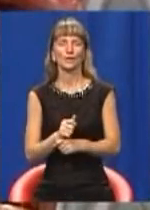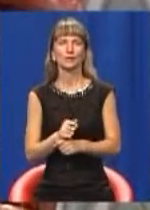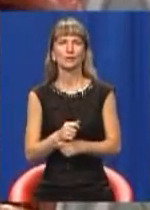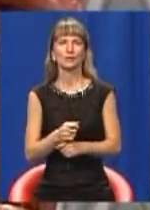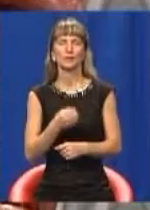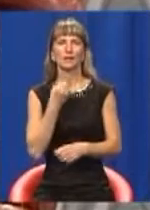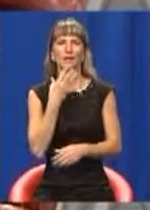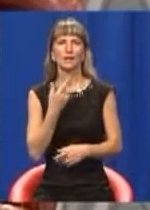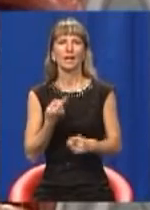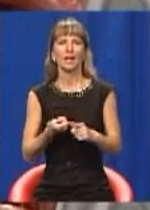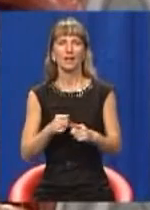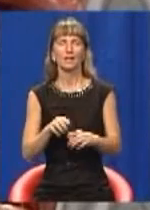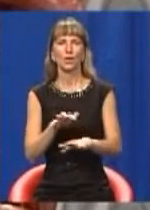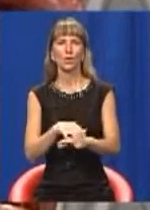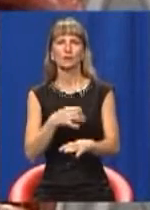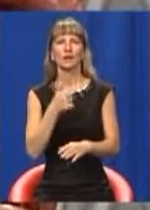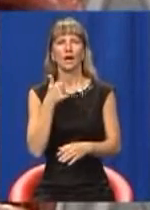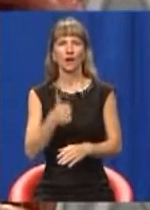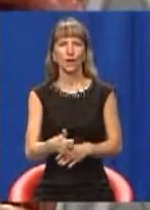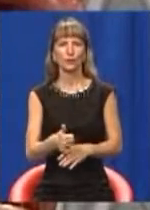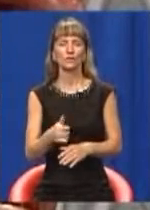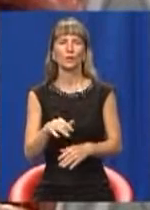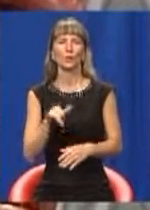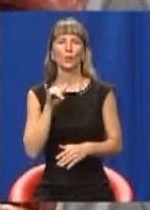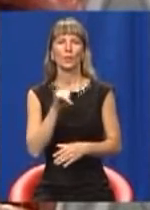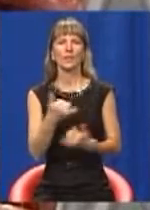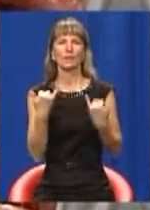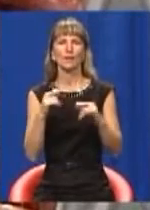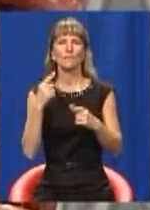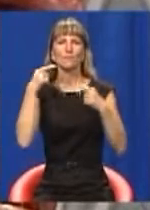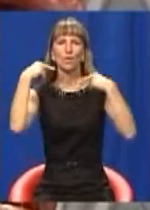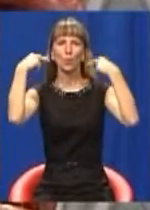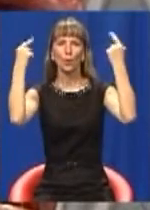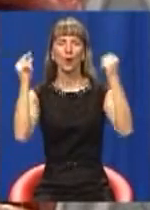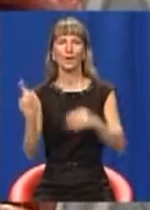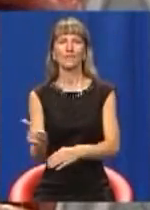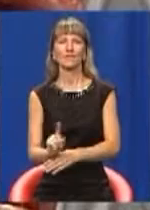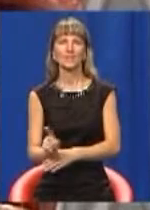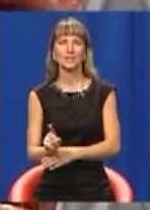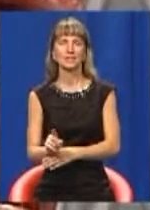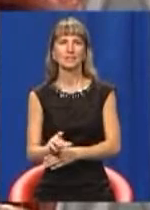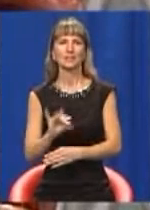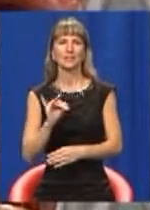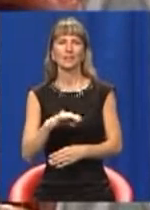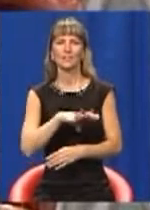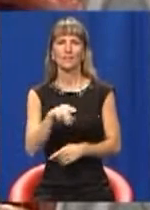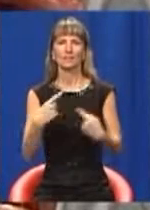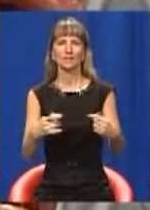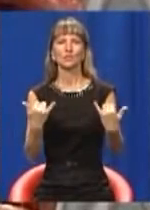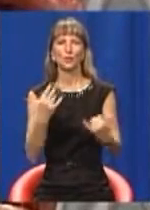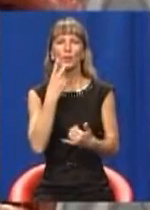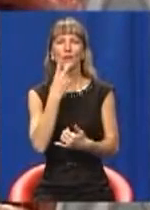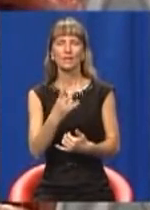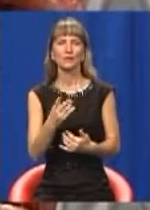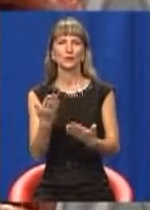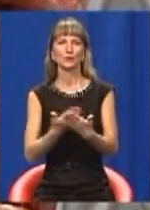все одно ця кицька гарна по-своєму. У неї дивні вуха, хвіст, і все інше. Давайте зараз